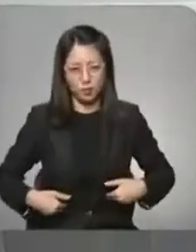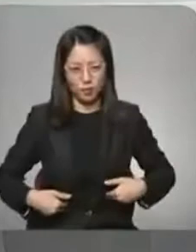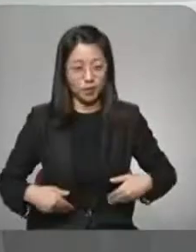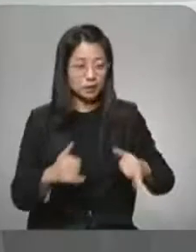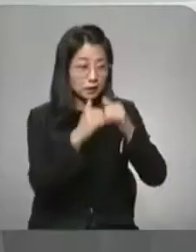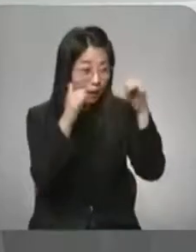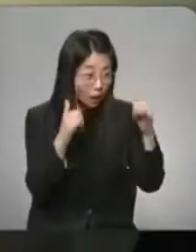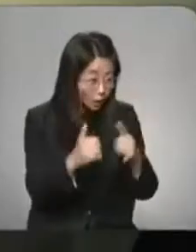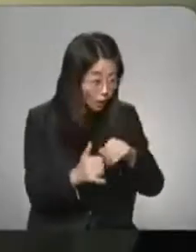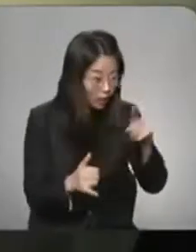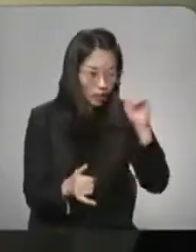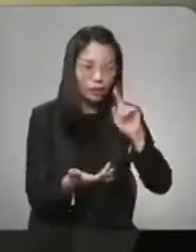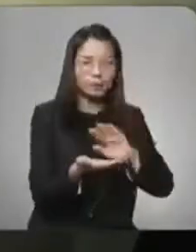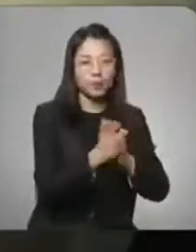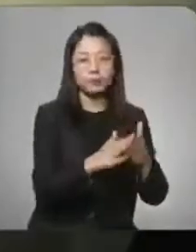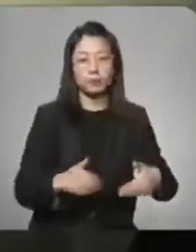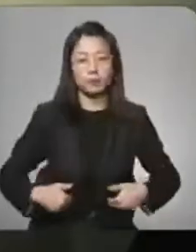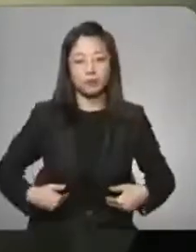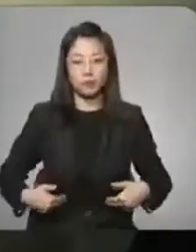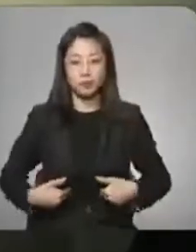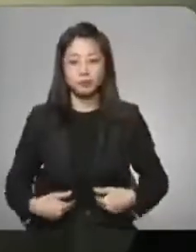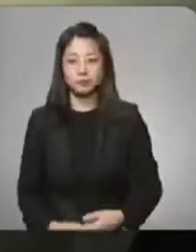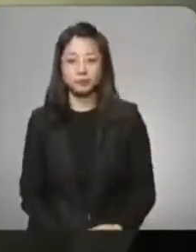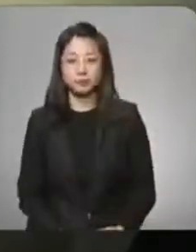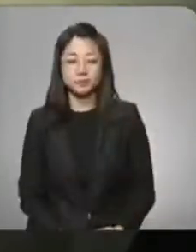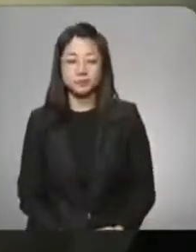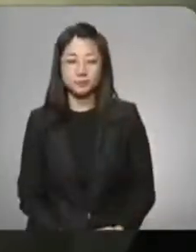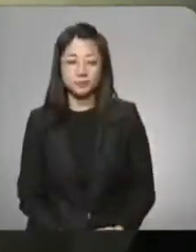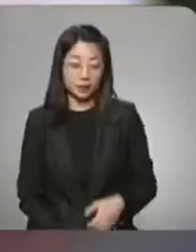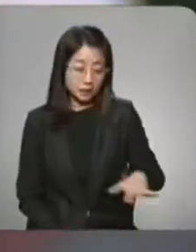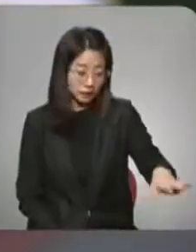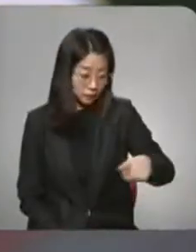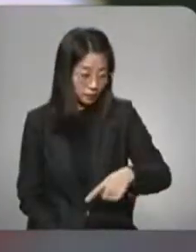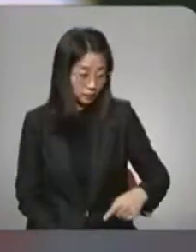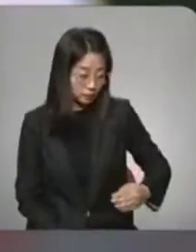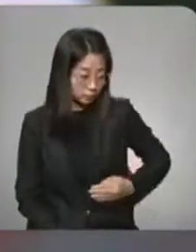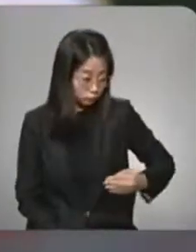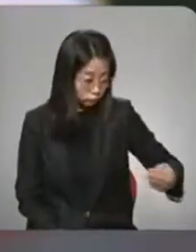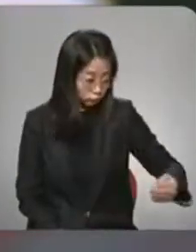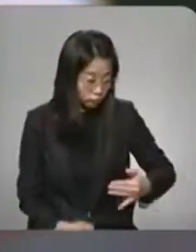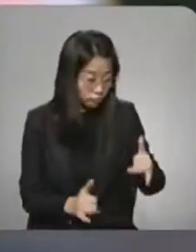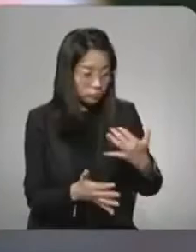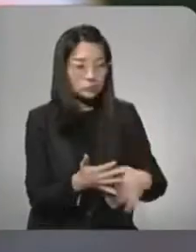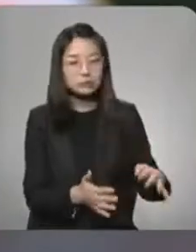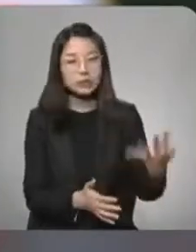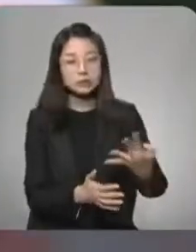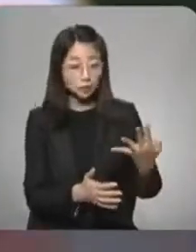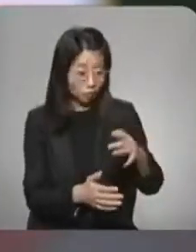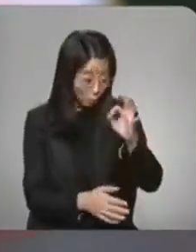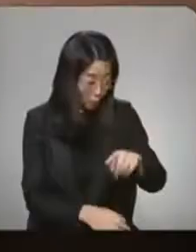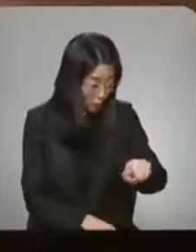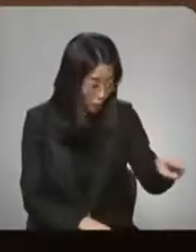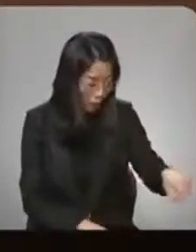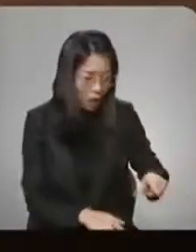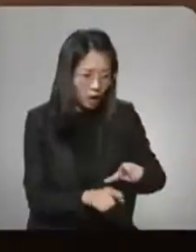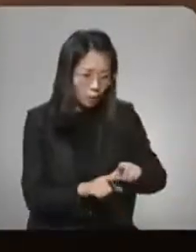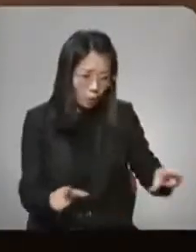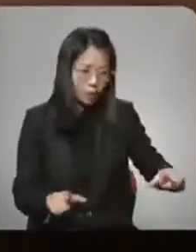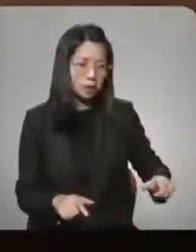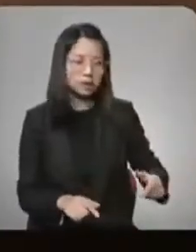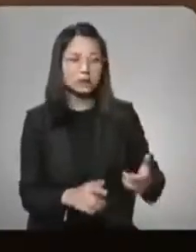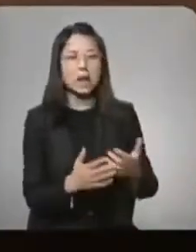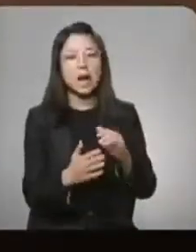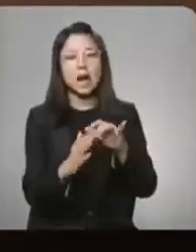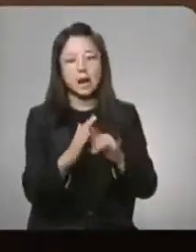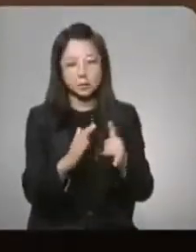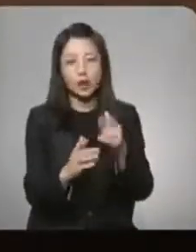사회분위기를 4000여명의 장기기증 사례도 가족과 친인척 등 지인 대상이 대부분 입니다 정부는 사회적